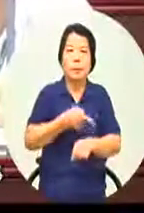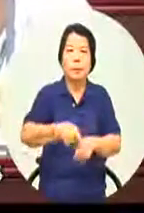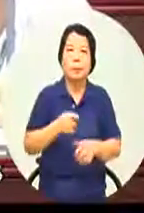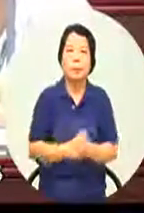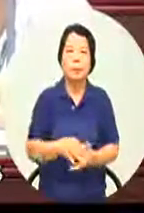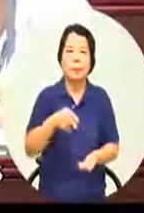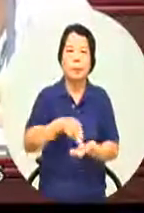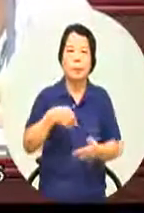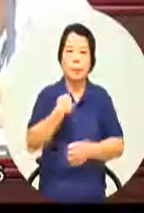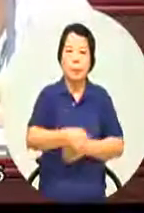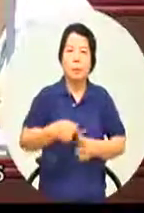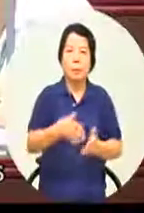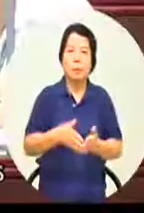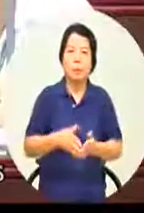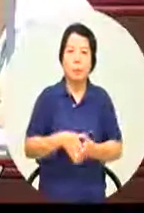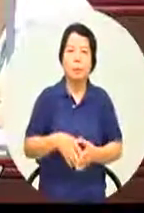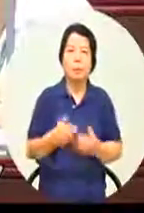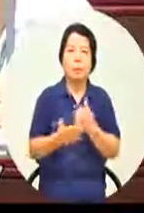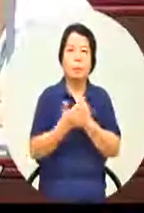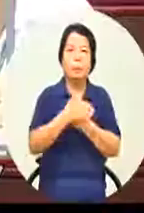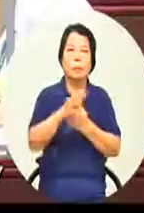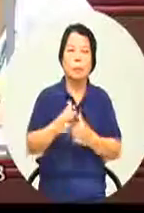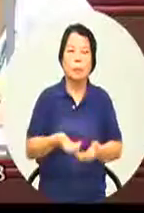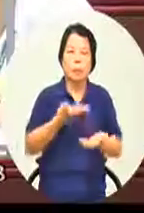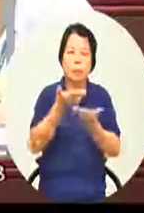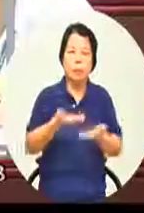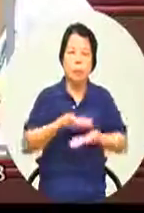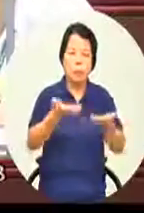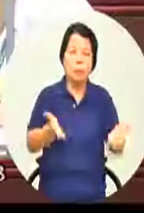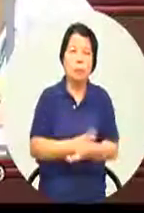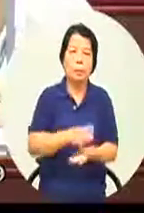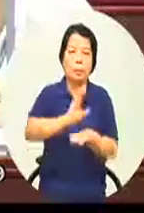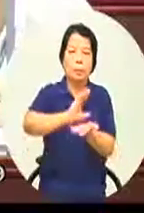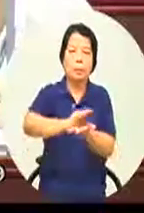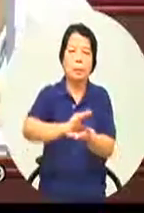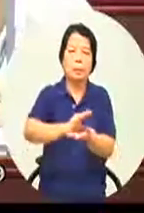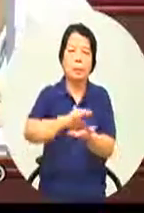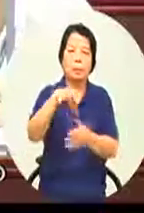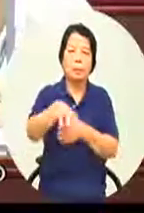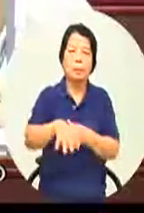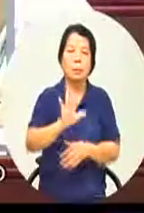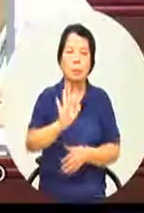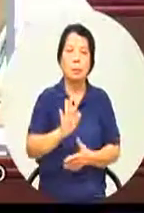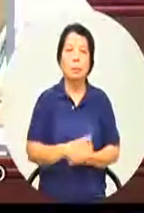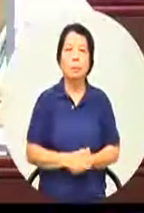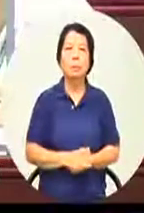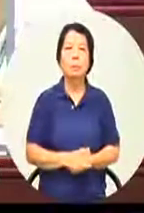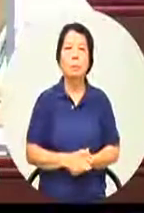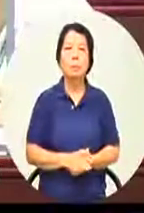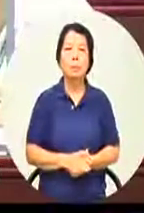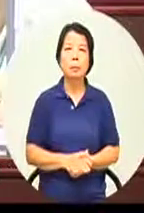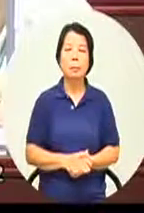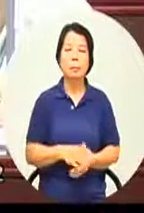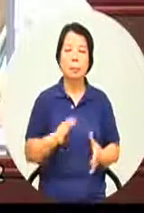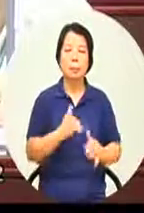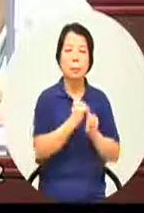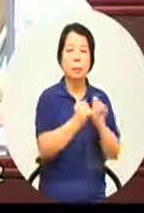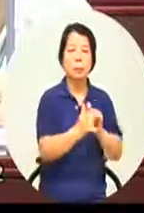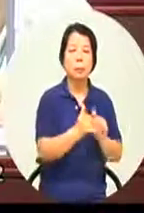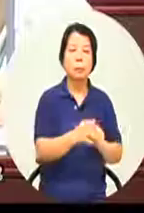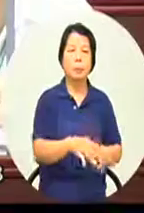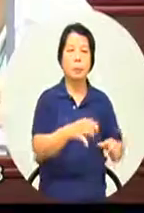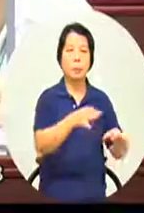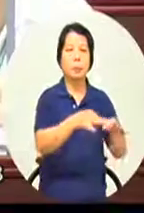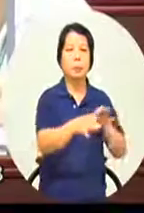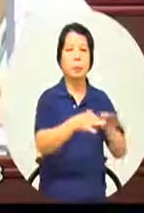停车场应该可以有效的提供更多的这个停车空间。那另外刚才我所提到的有一些民间的业者还